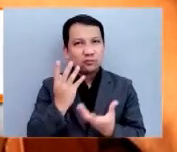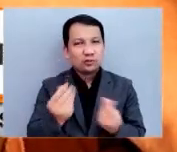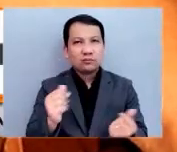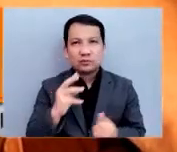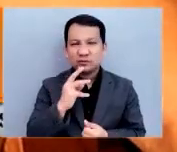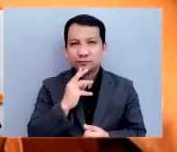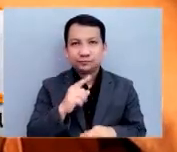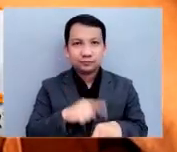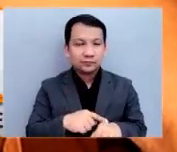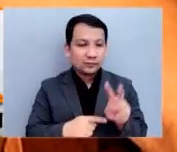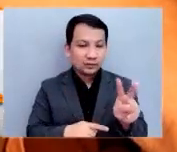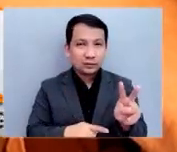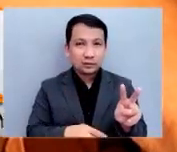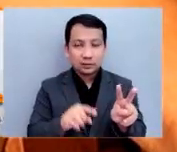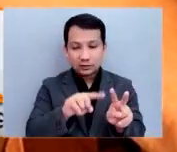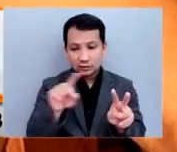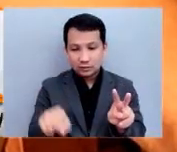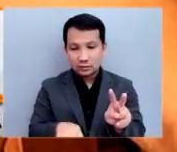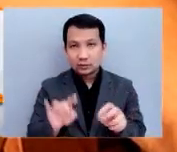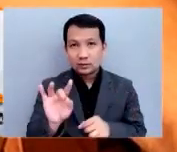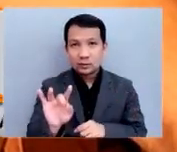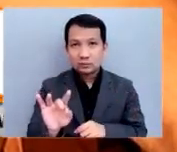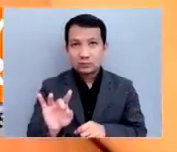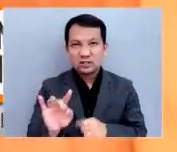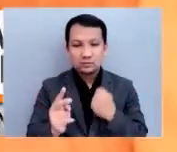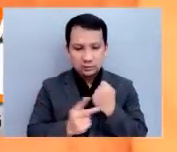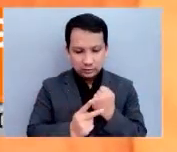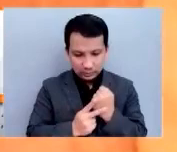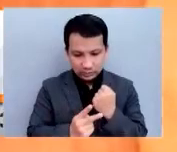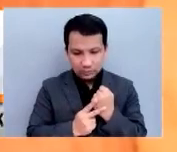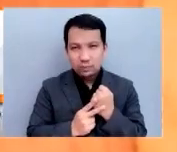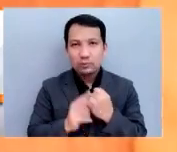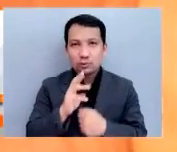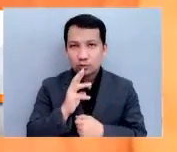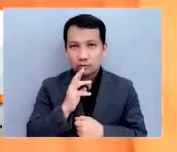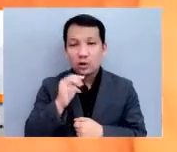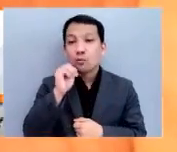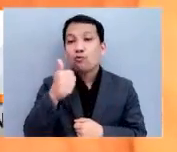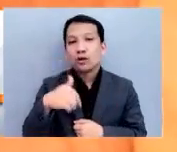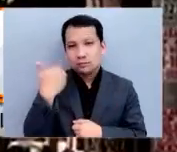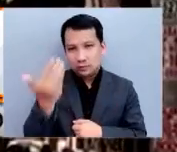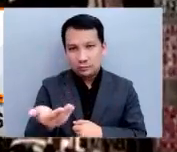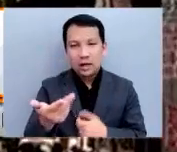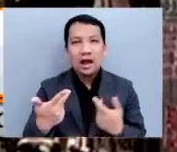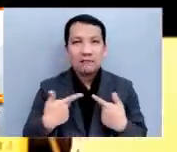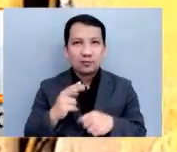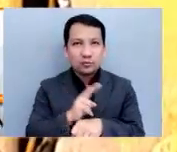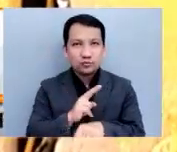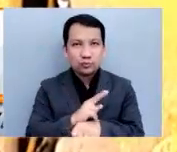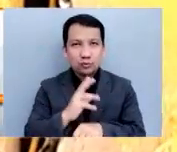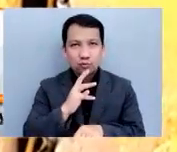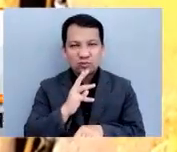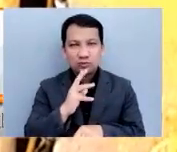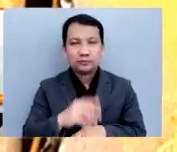alas plus namin ng alas 8 hanggang gabi na mag-ipon na kami yan para kinabukasan may magamit na kaming tubig. Sa car wash na